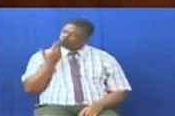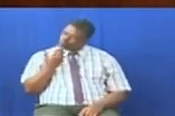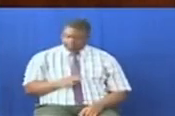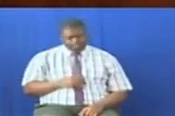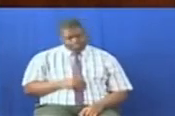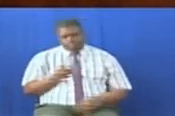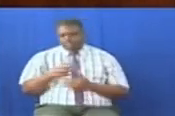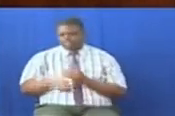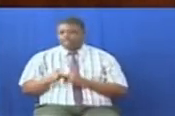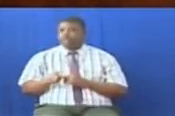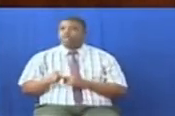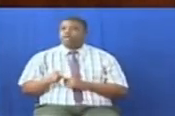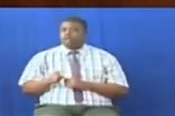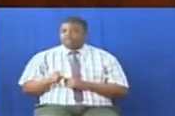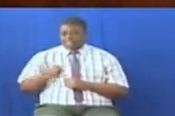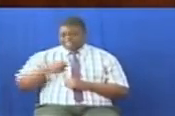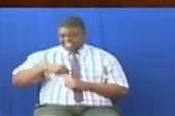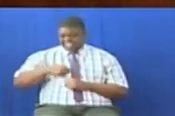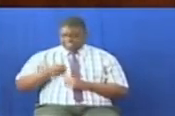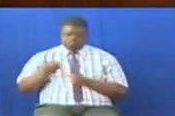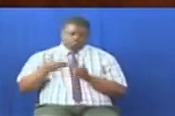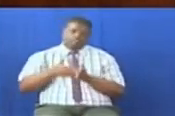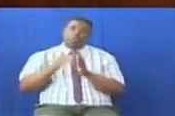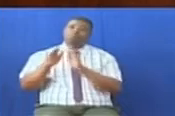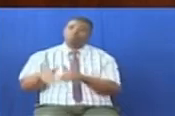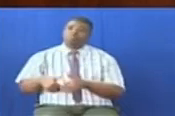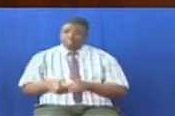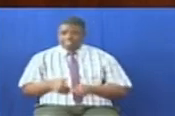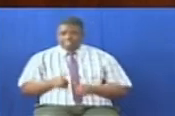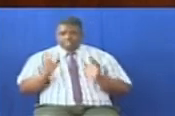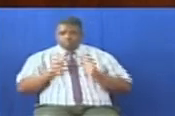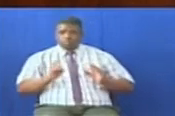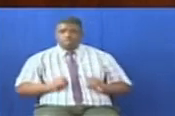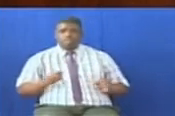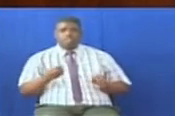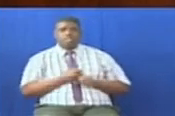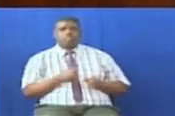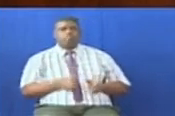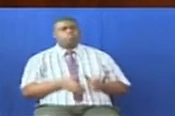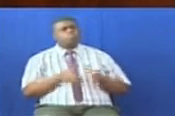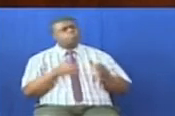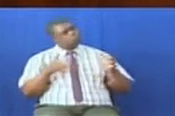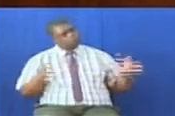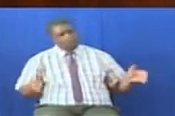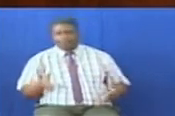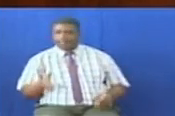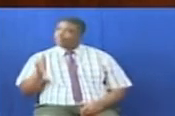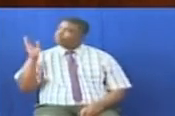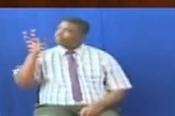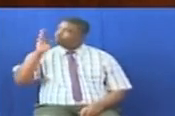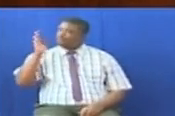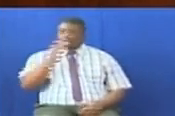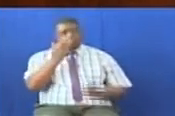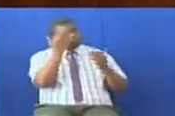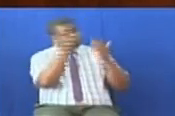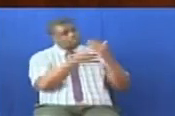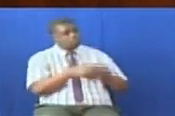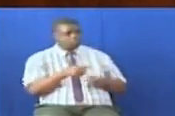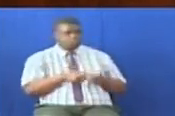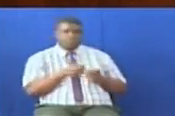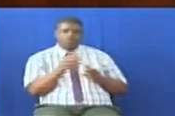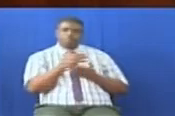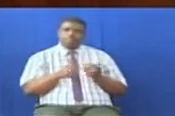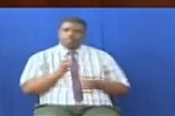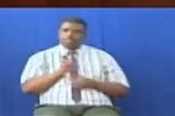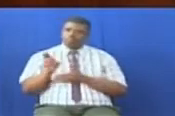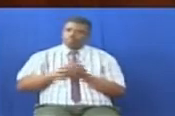hili. Madiwani wanafanya kazi kubwa usiku na mchana, lakini Mheshimiwa Naibu Spika, madiwani, baadhi ya halmashauri